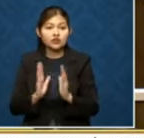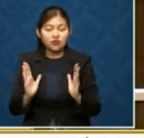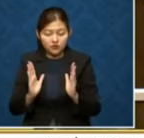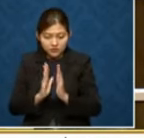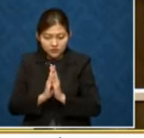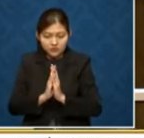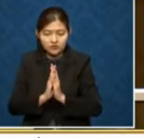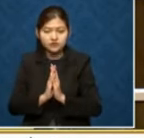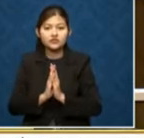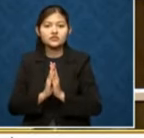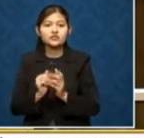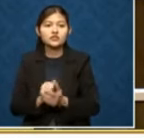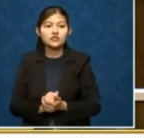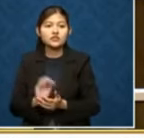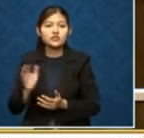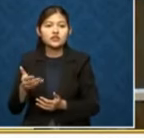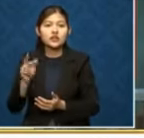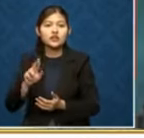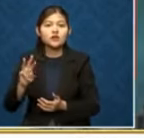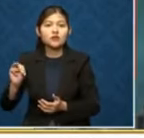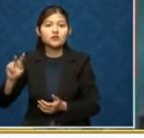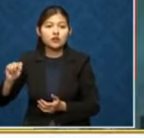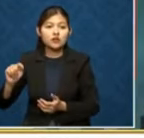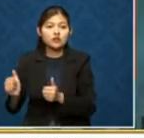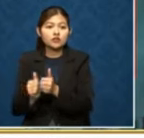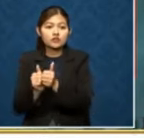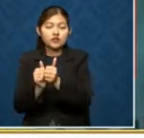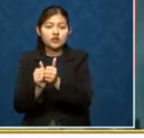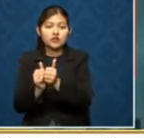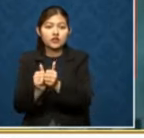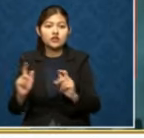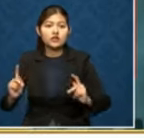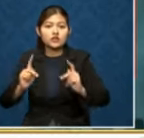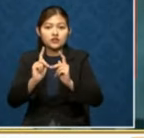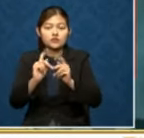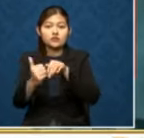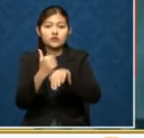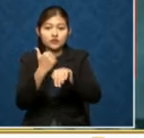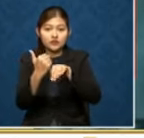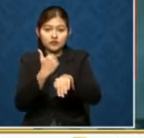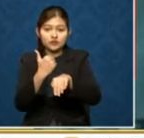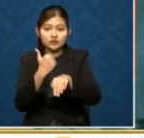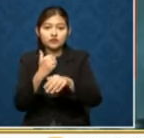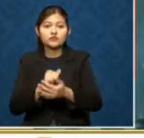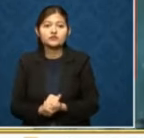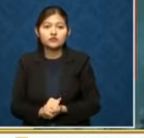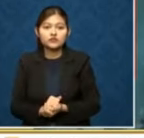ขอบคุณนะครับท่านรัฐมนตรีช่วยนะครับกระทรวงการคมนาคมนะครับท่านมนัมพร